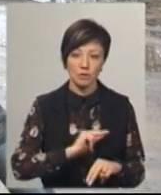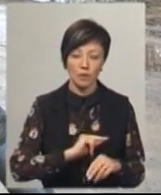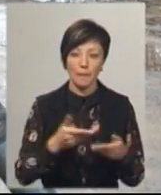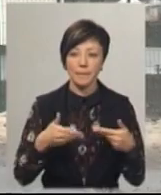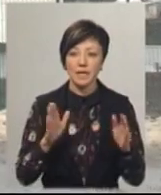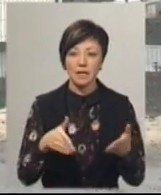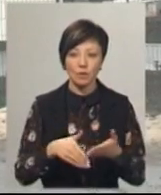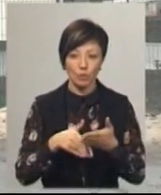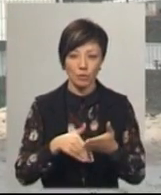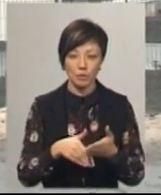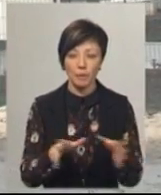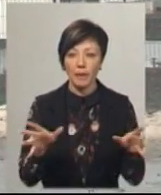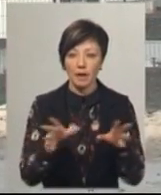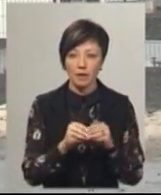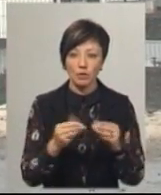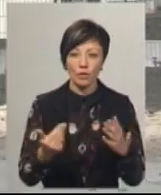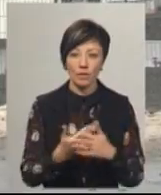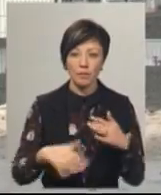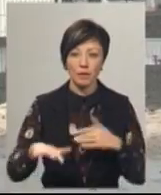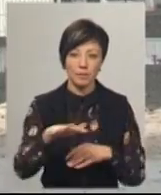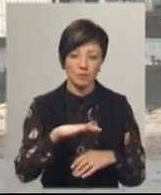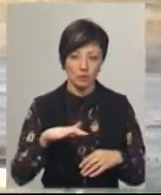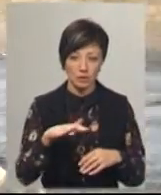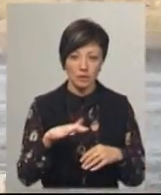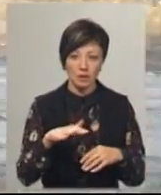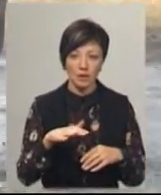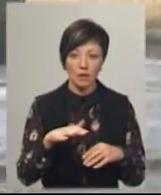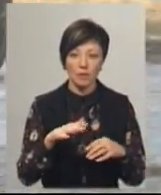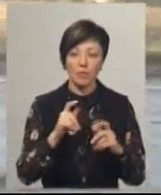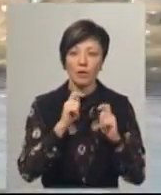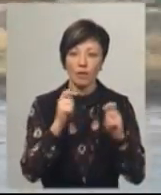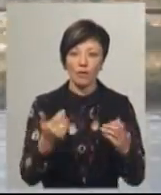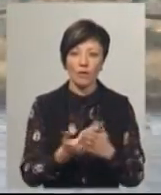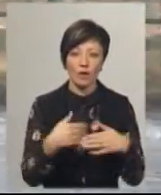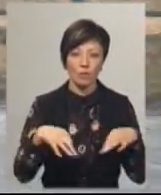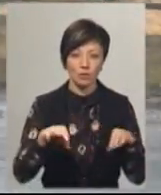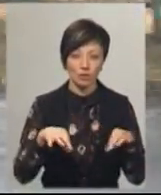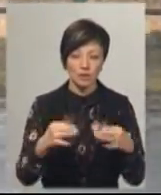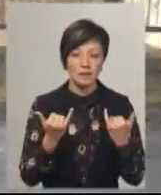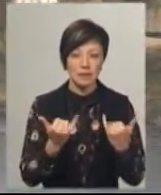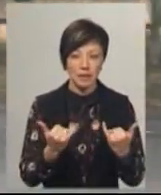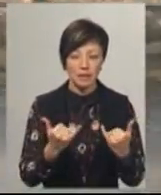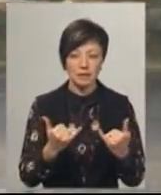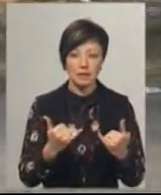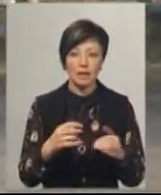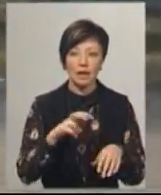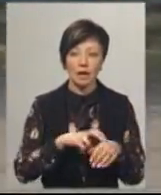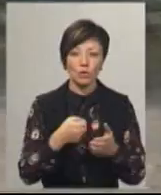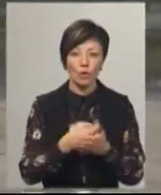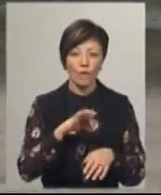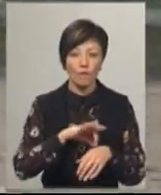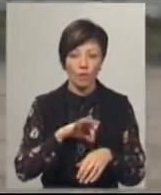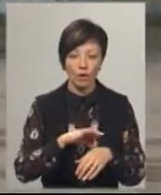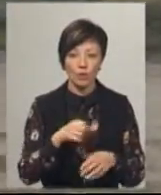Ми тільки допоможемо. Разом із новим приміщенням амбулаторії у Святець подарували і новеньку машину. Зараз на ній возять лікарів до хворих.